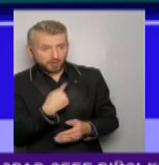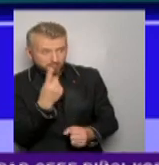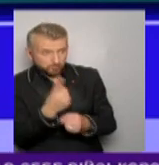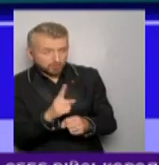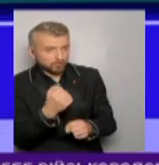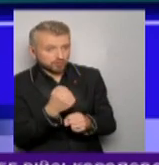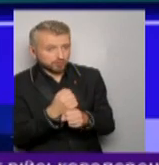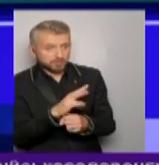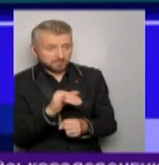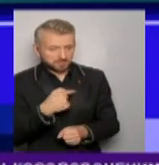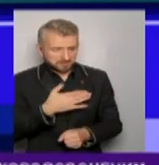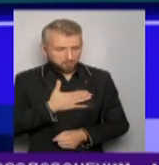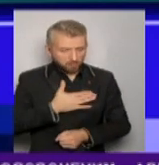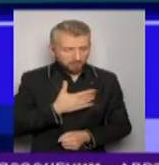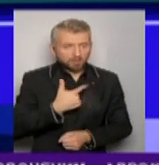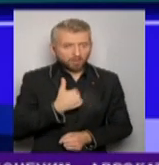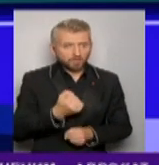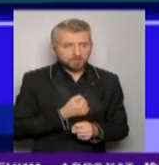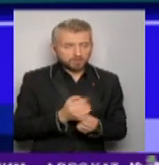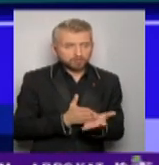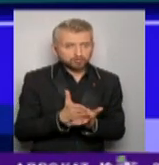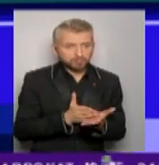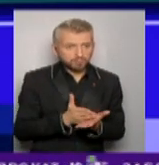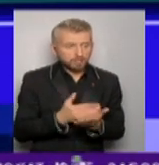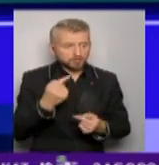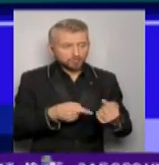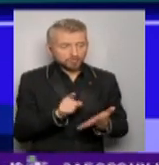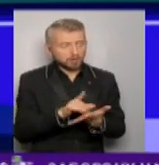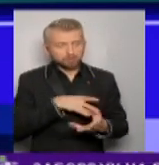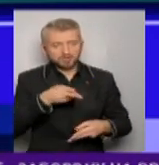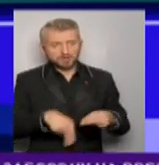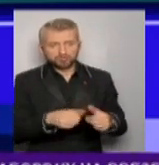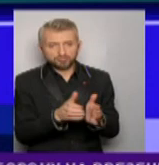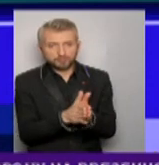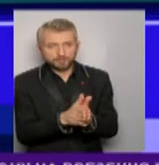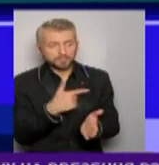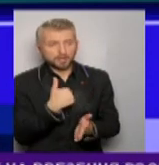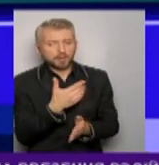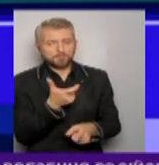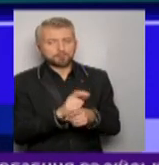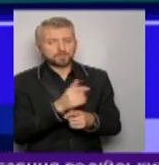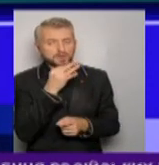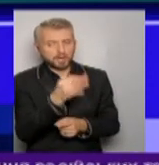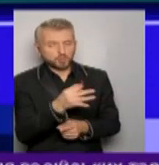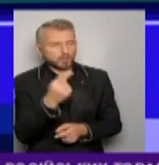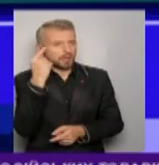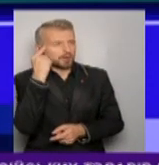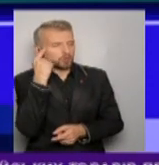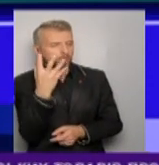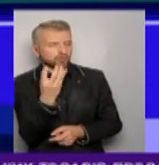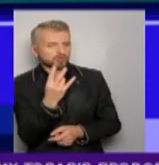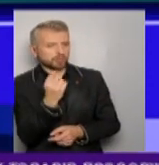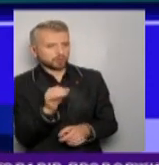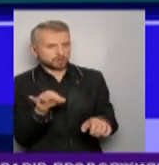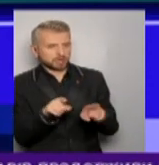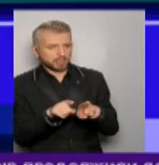робити чи що. Це моє, я це відпрацював. Все, дискусії на цьому мають бути, до речі, закінчені. Я вам, до речі, більше зверну увагу. Задумайте ще на секундочку